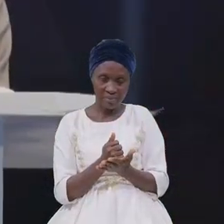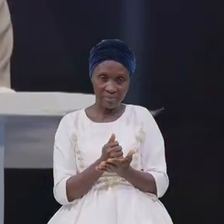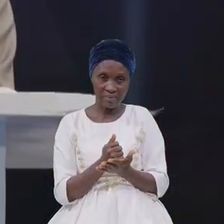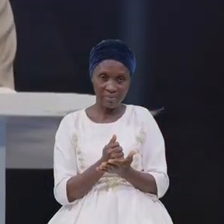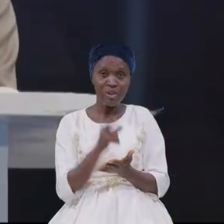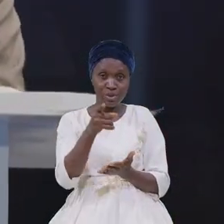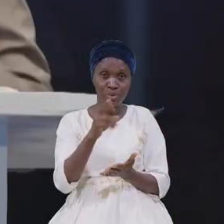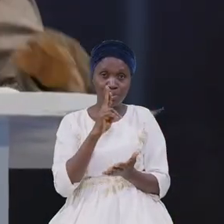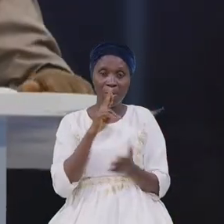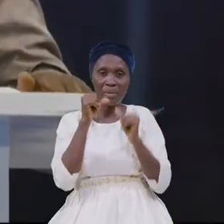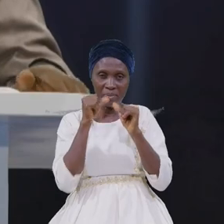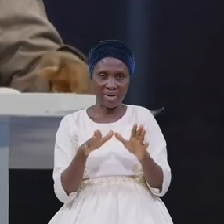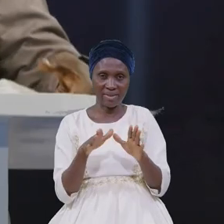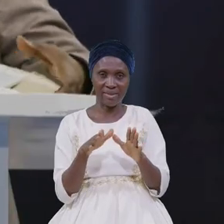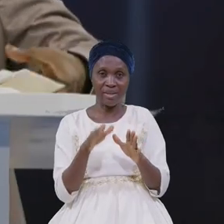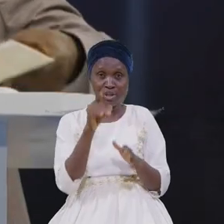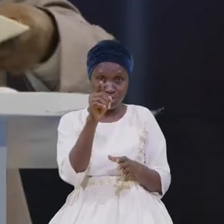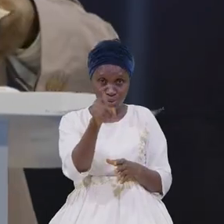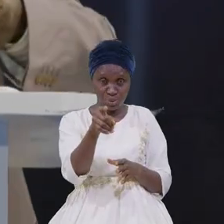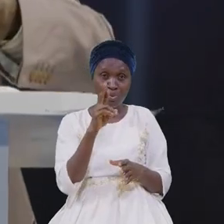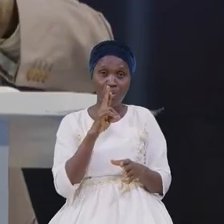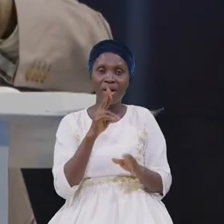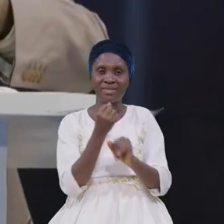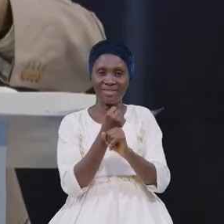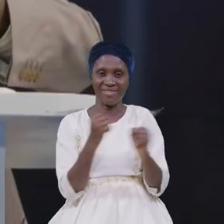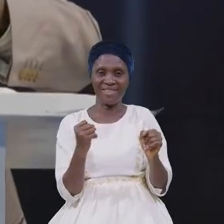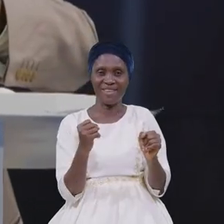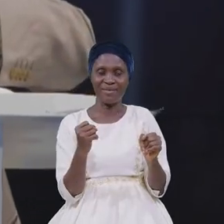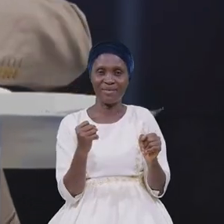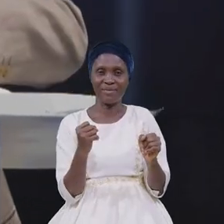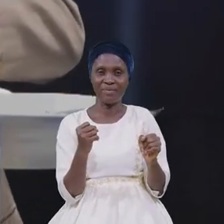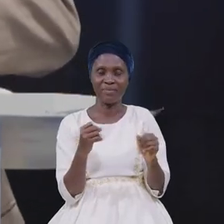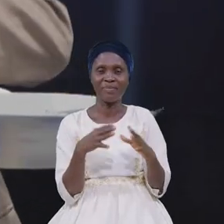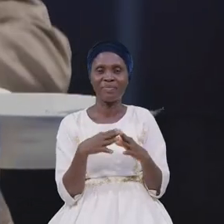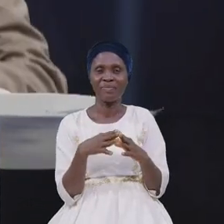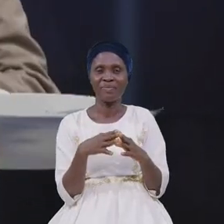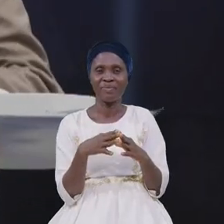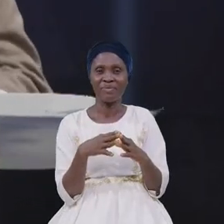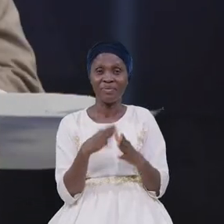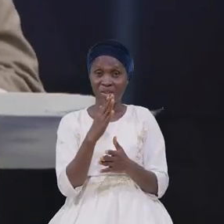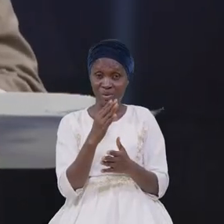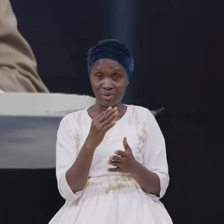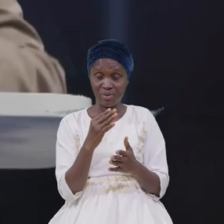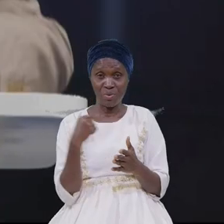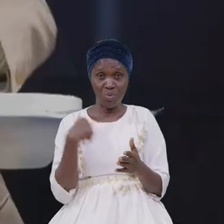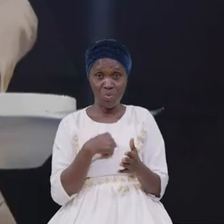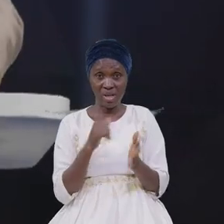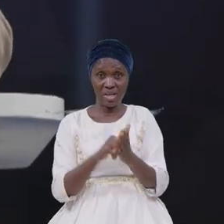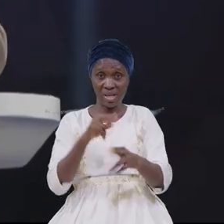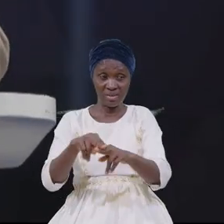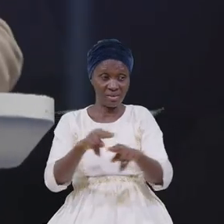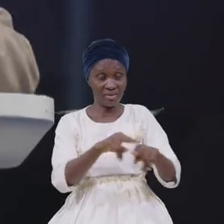Vous êtes bénis. Vous êtes sauvés. Et nous qui sommes assis, parce